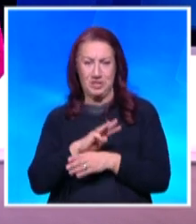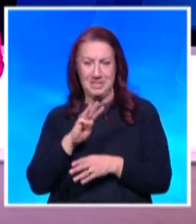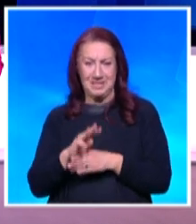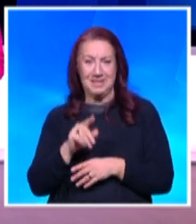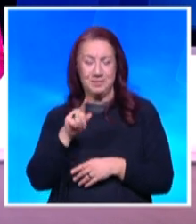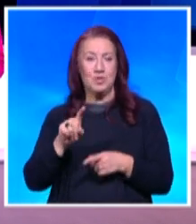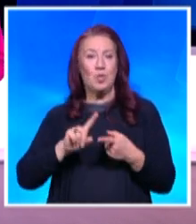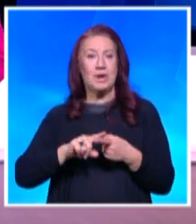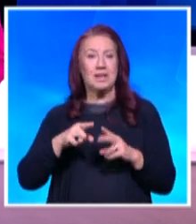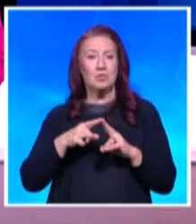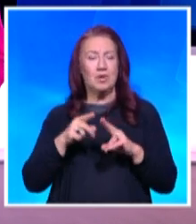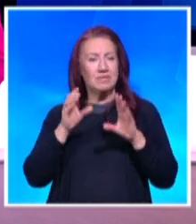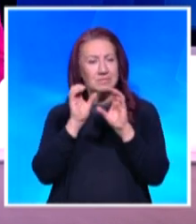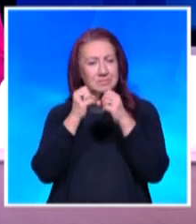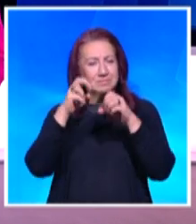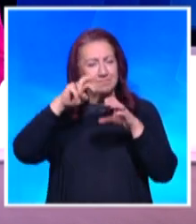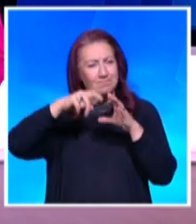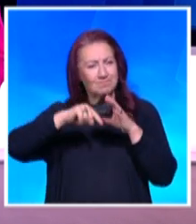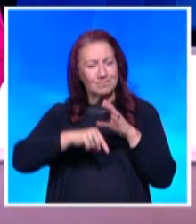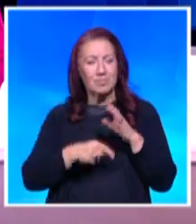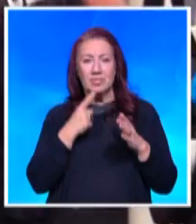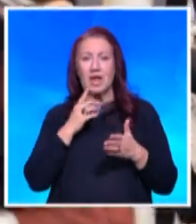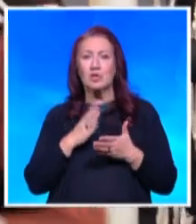анализира докъде се простират възможностите му.